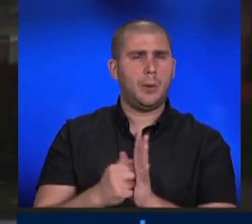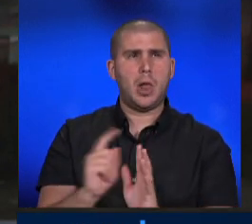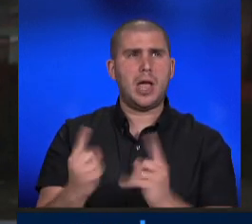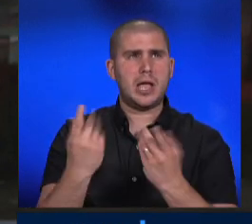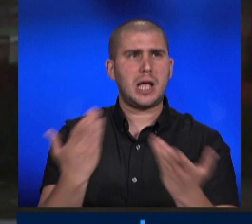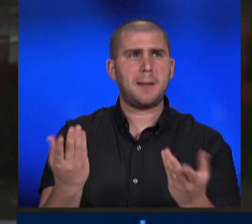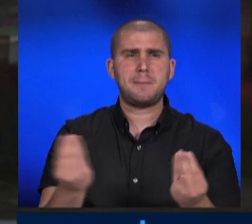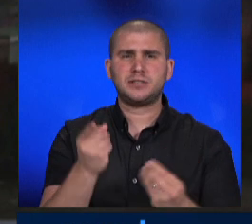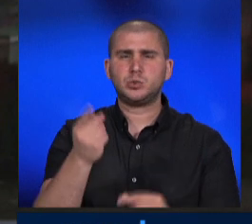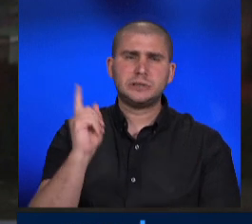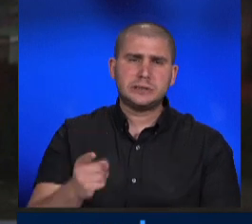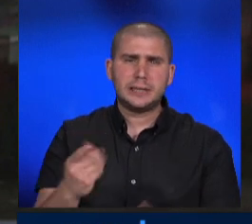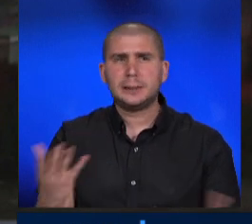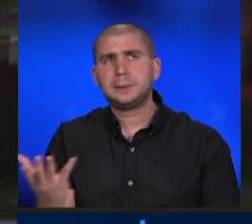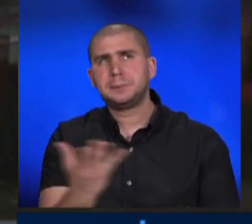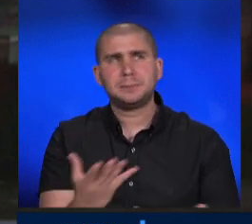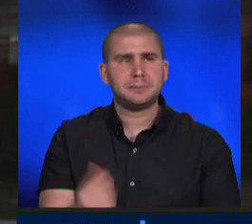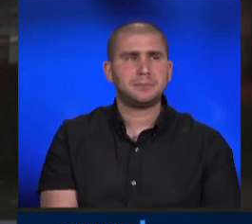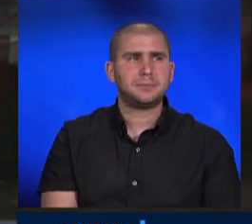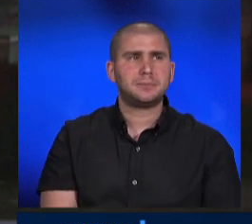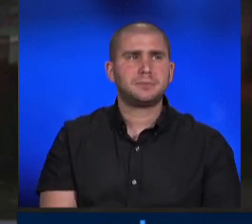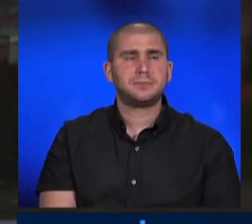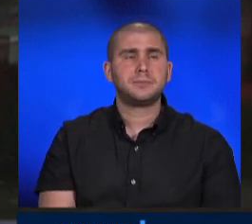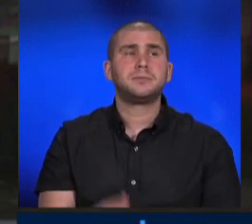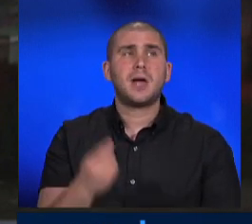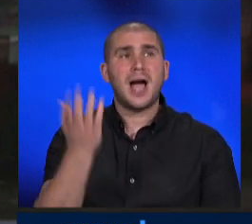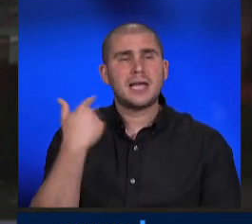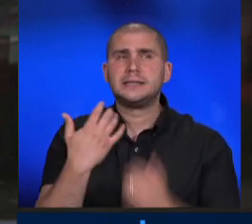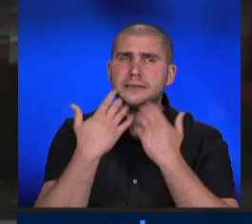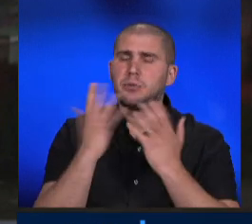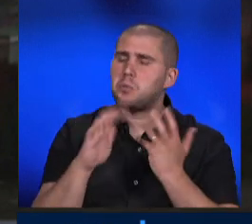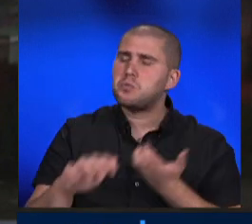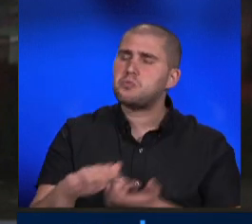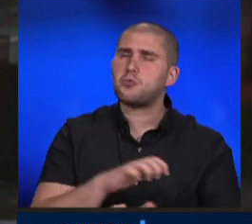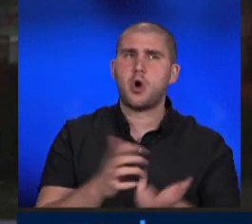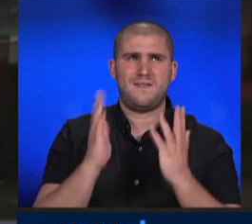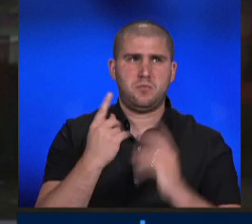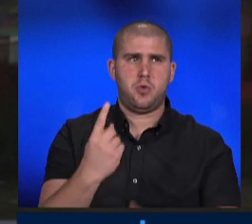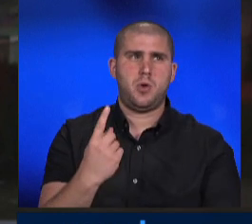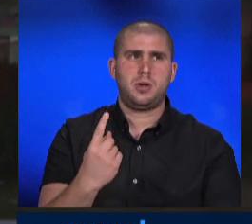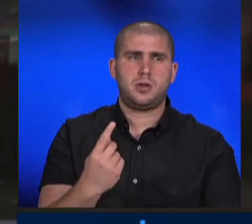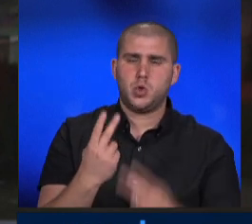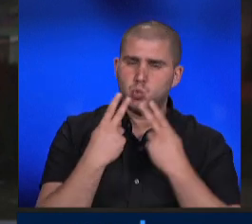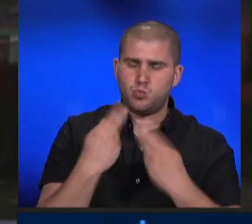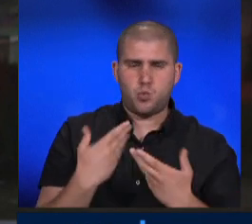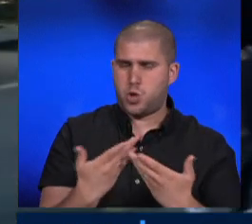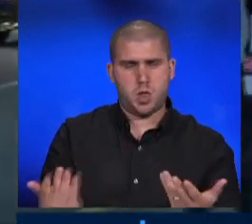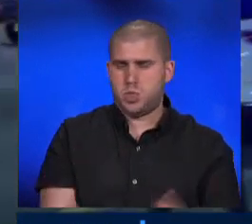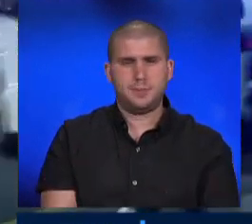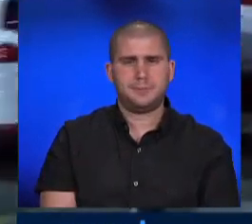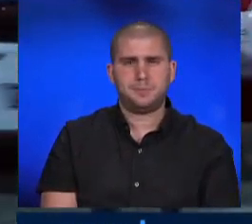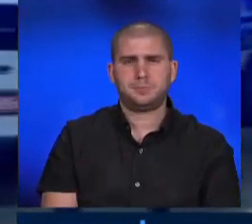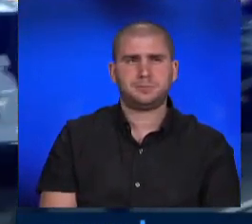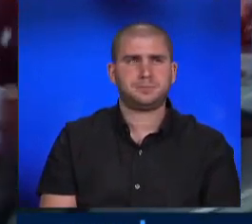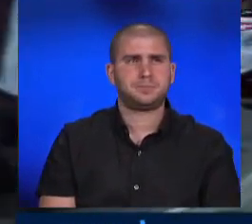מצב שהוא יצטרך. היה שם סיפור כל כך מורכב שאין יותר מדי תשובות לזה.